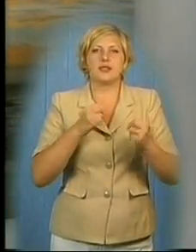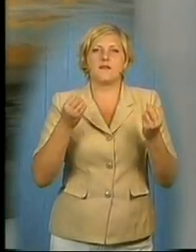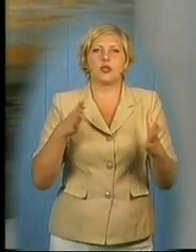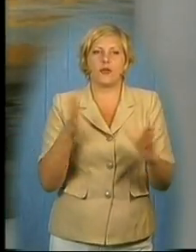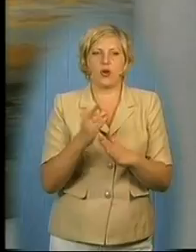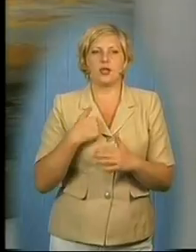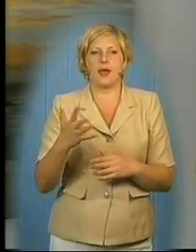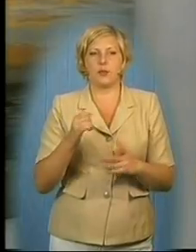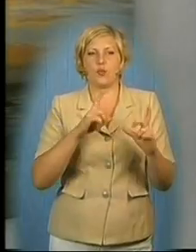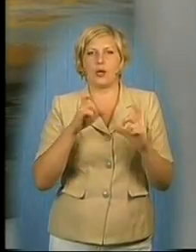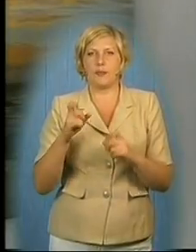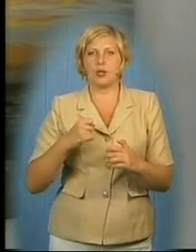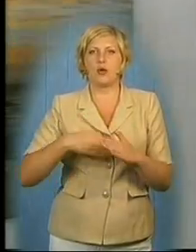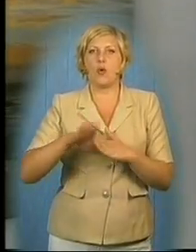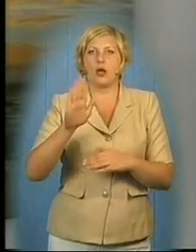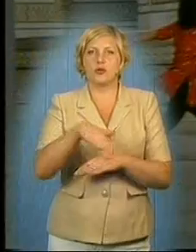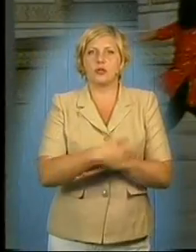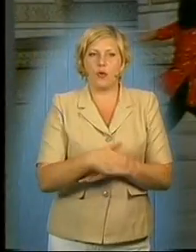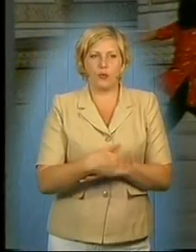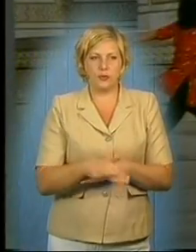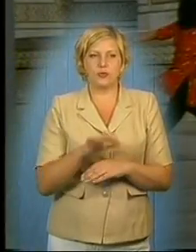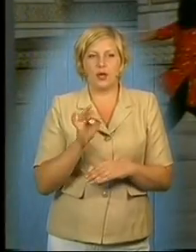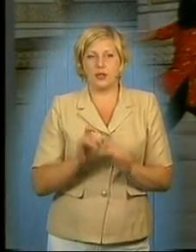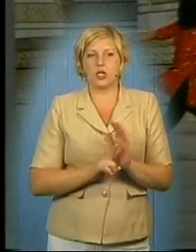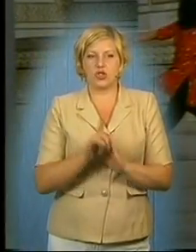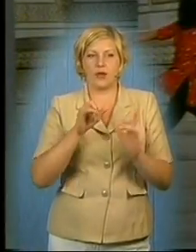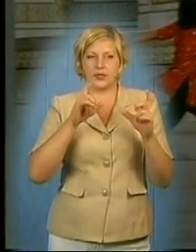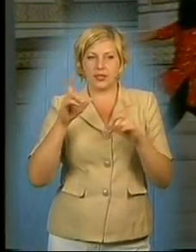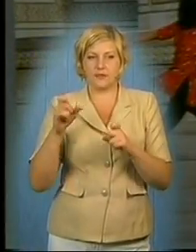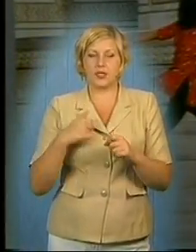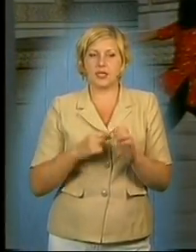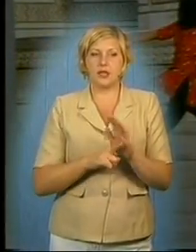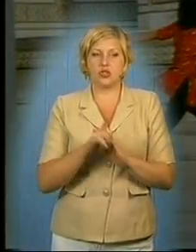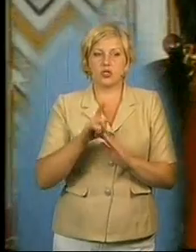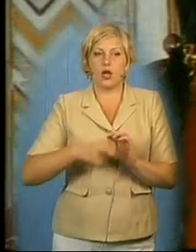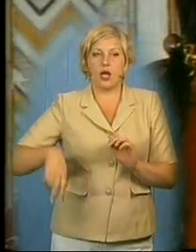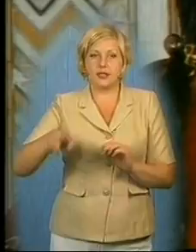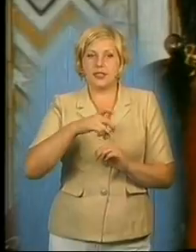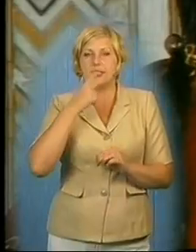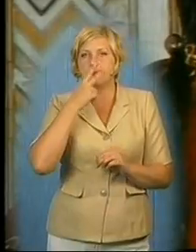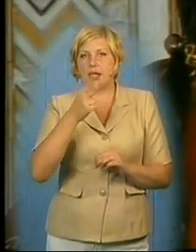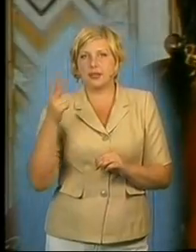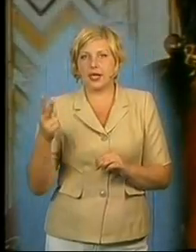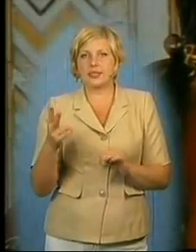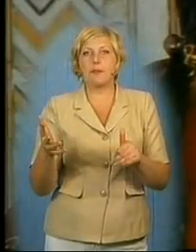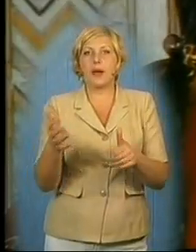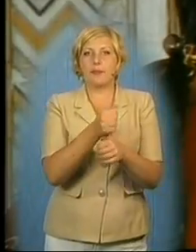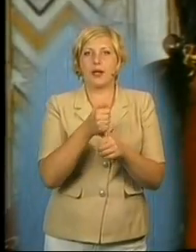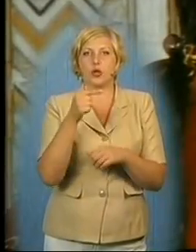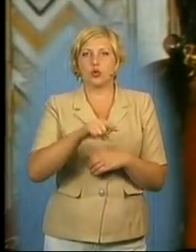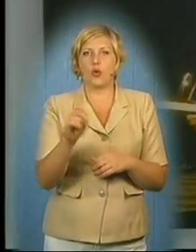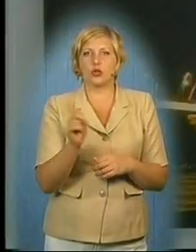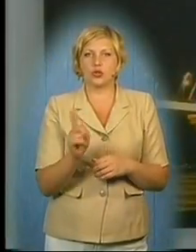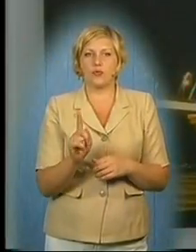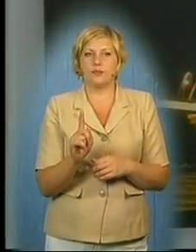тогда беру свою камеру, выхожу на улицу и просто начинаю фотографировать. Я начинаю ходить, смотреть на какие-то вещи, пытаться поймать то, что, вы знаете,